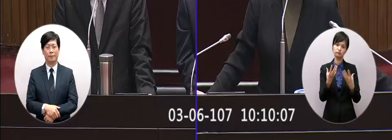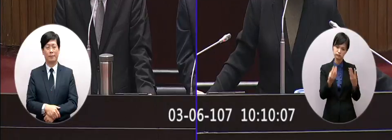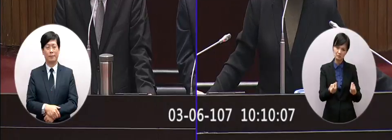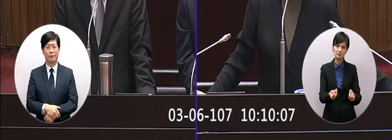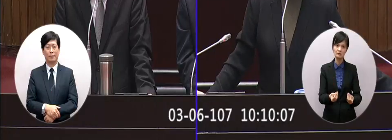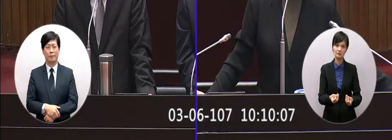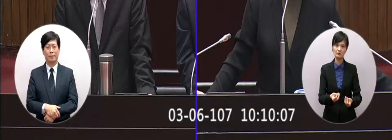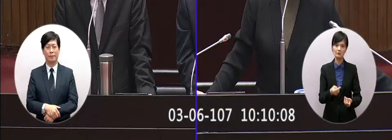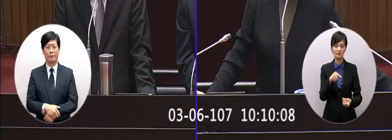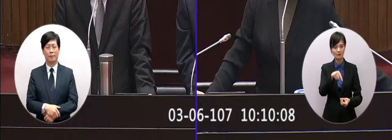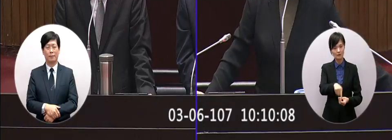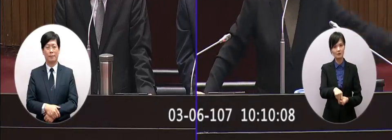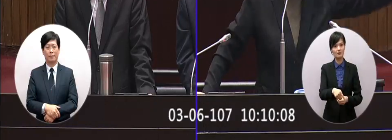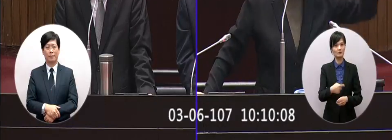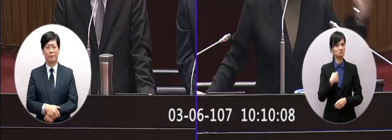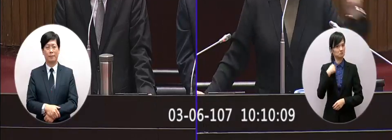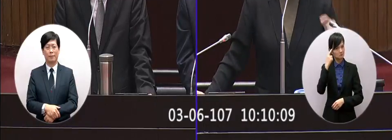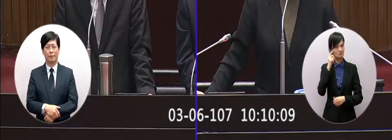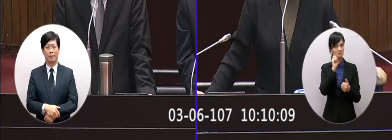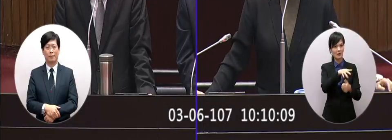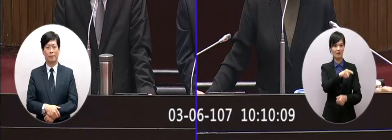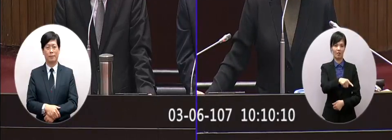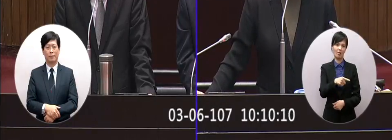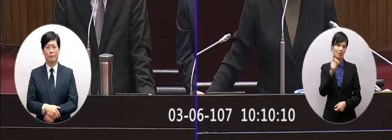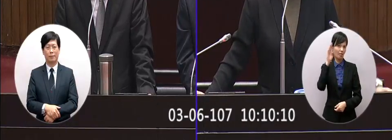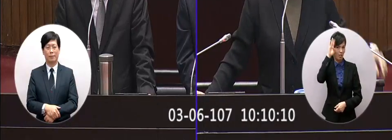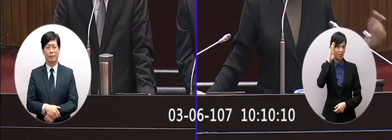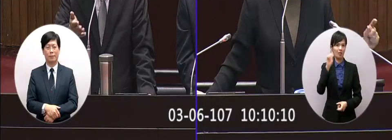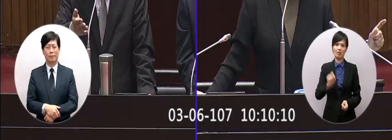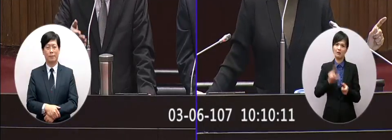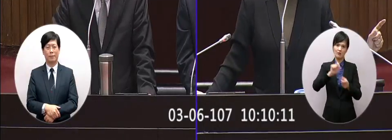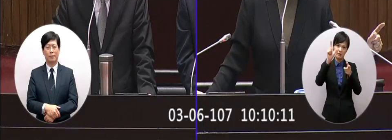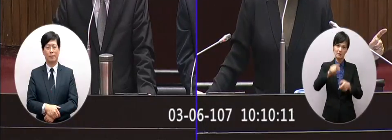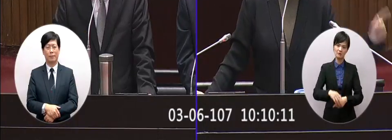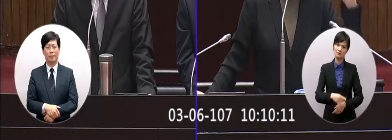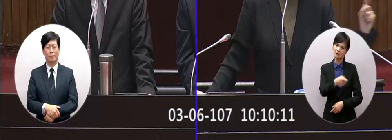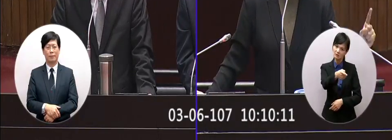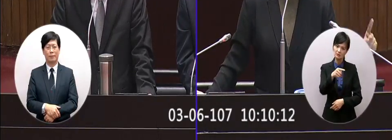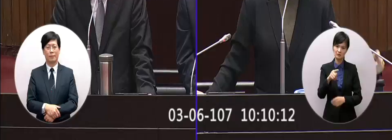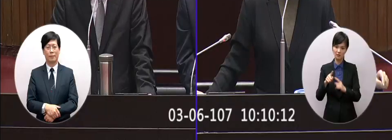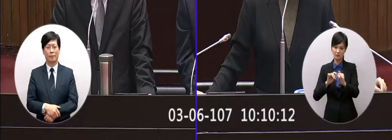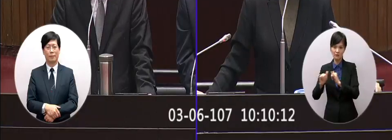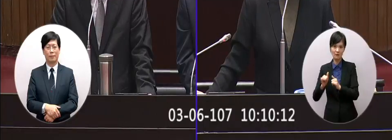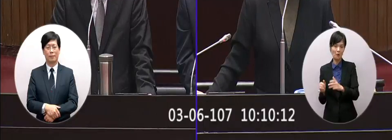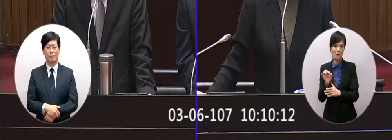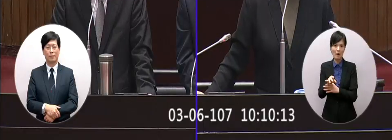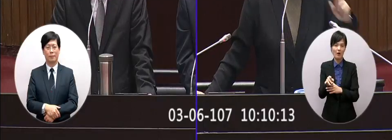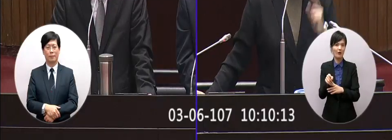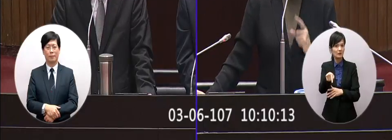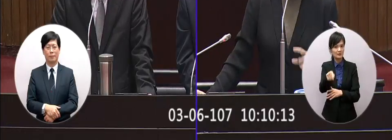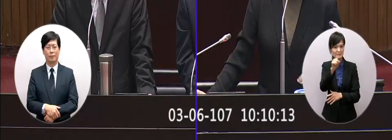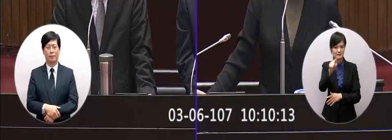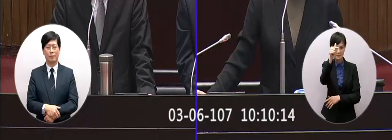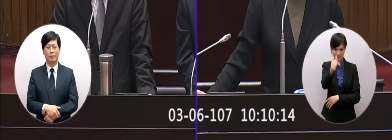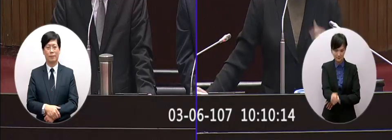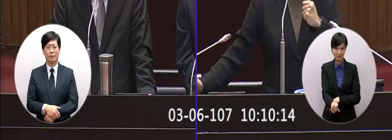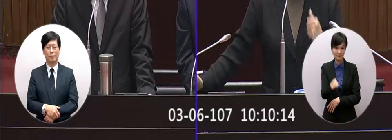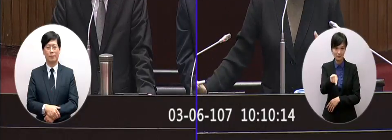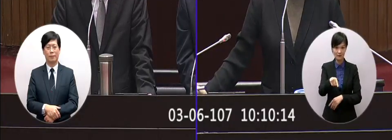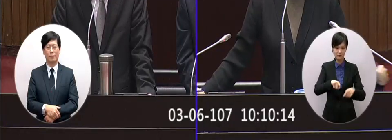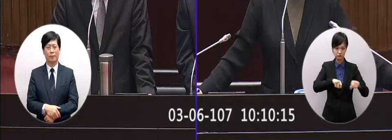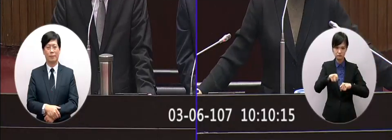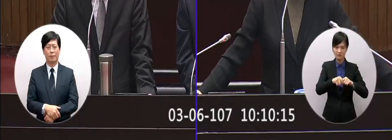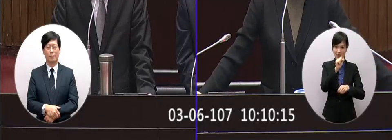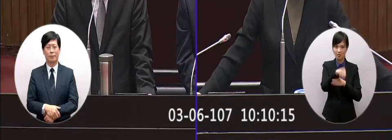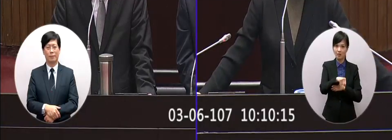核定计划，在这边我要说你们太荒唐了。人民的1000亿居然没有核定计划，如果有，为